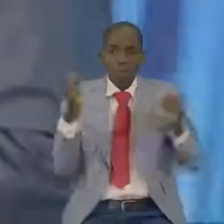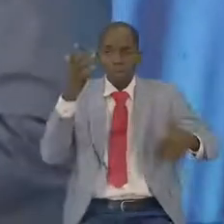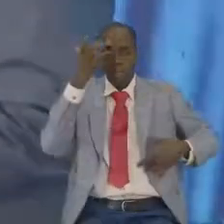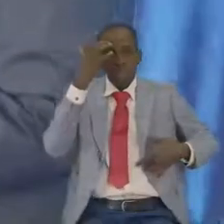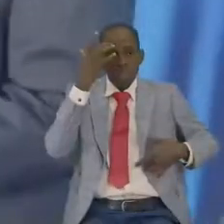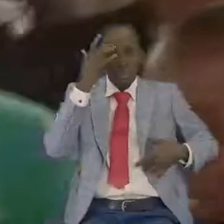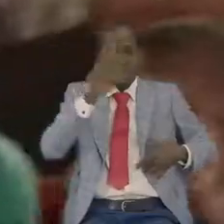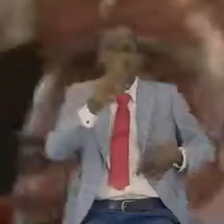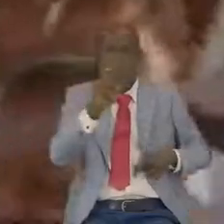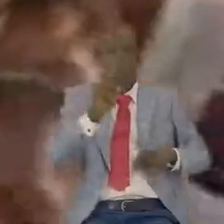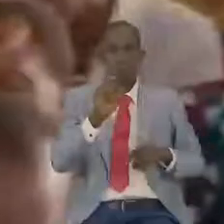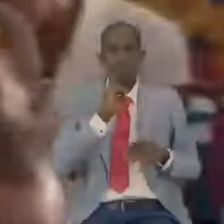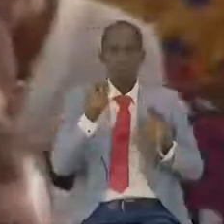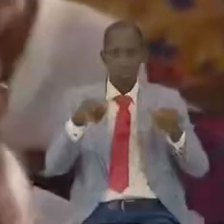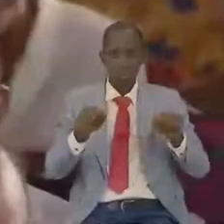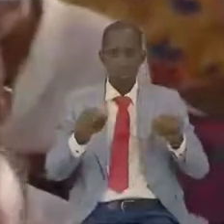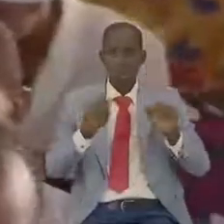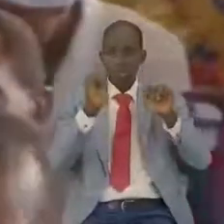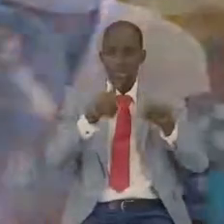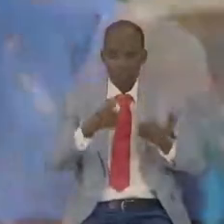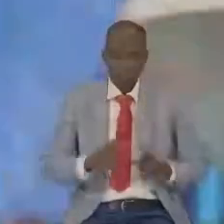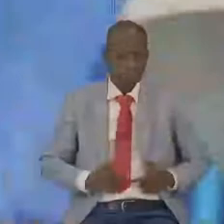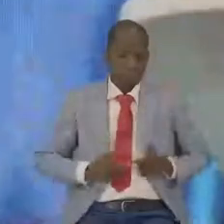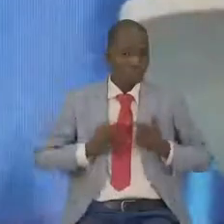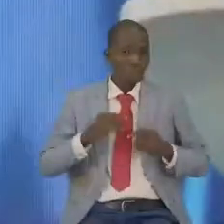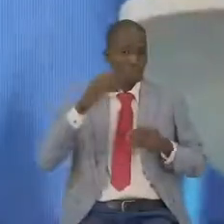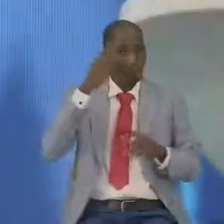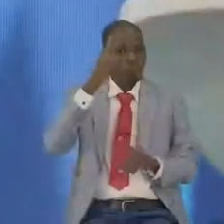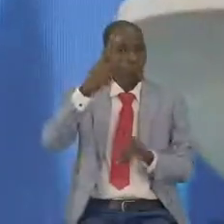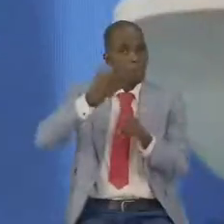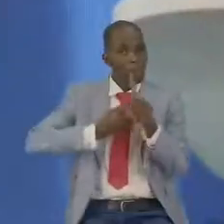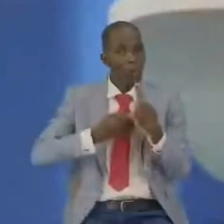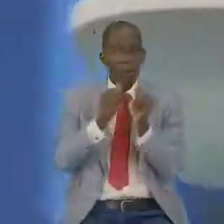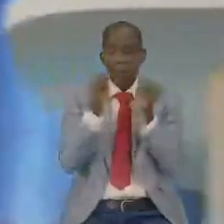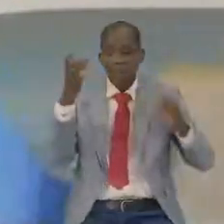non. Est-ce que tu peux vivre pendant un mois sans maladie?